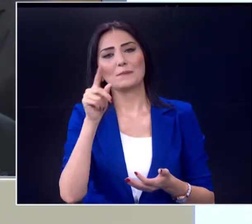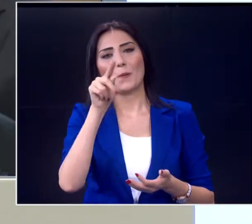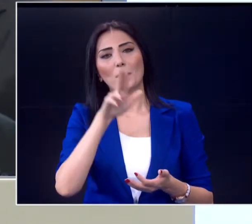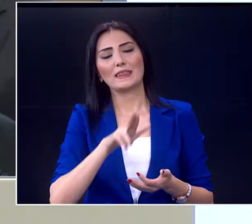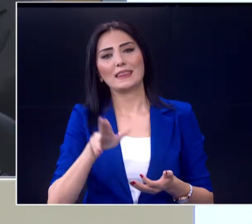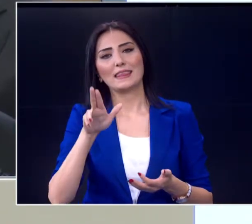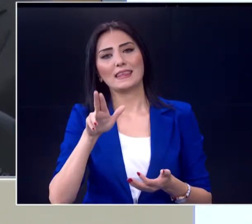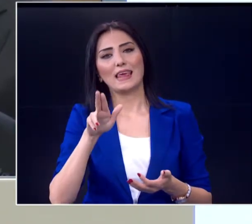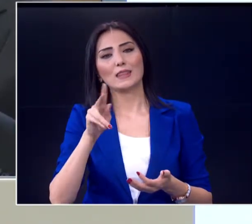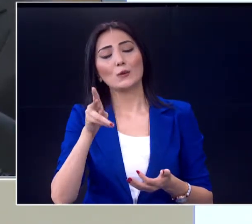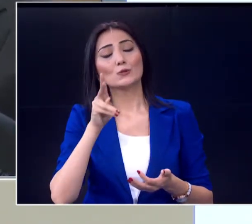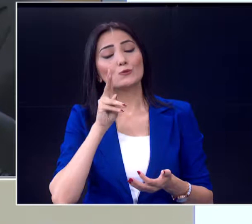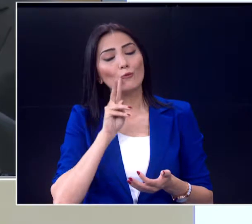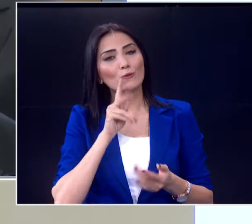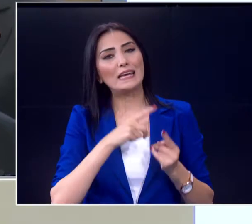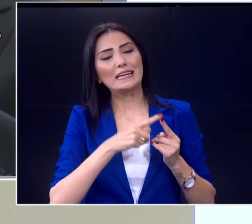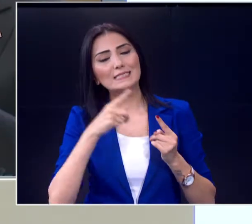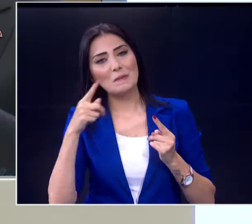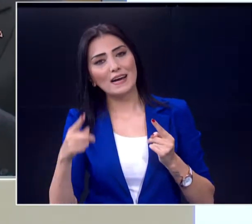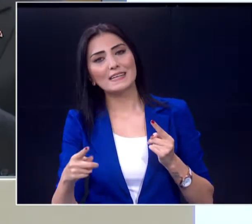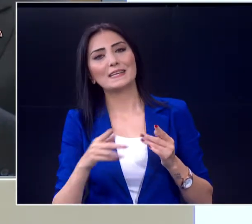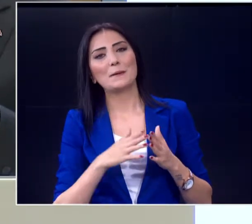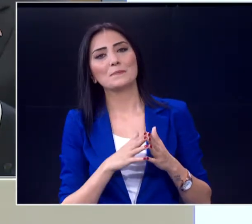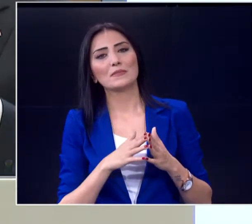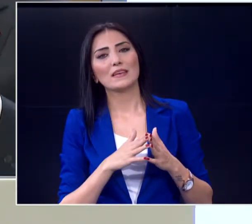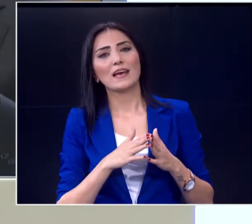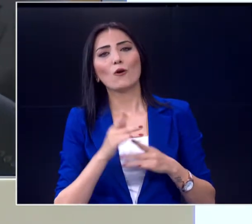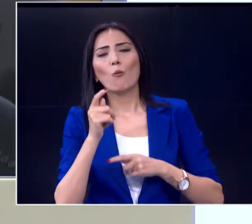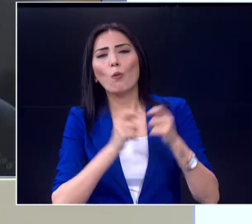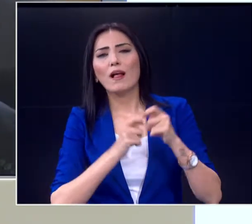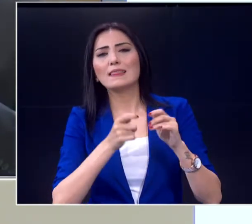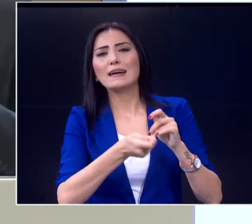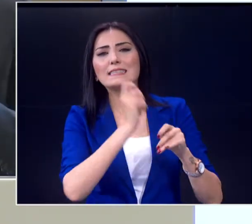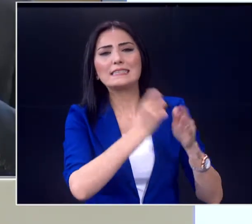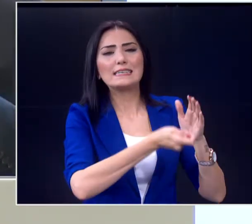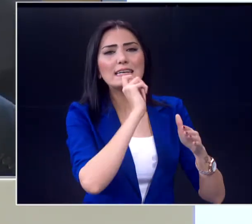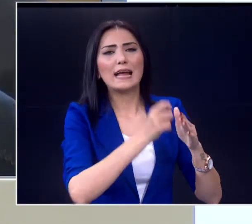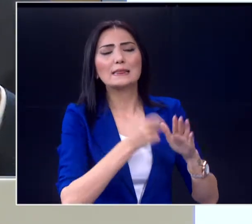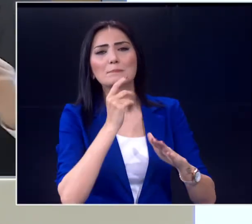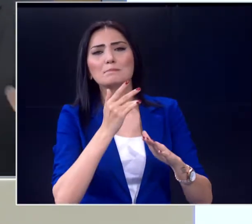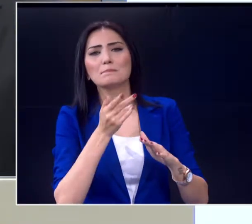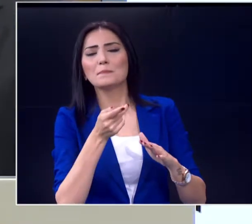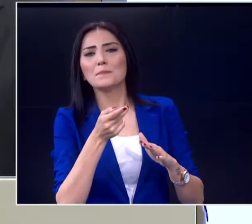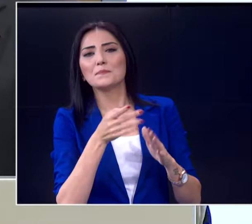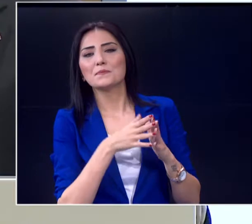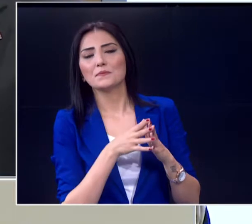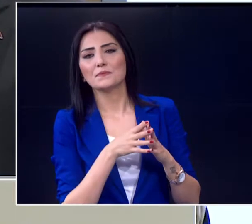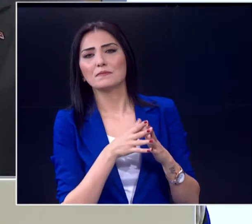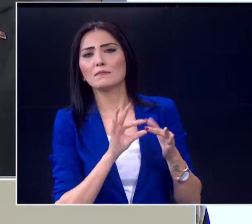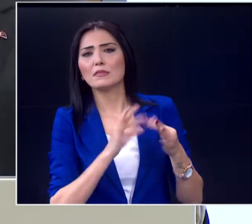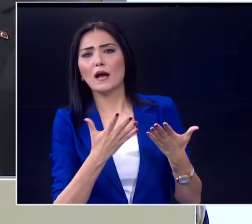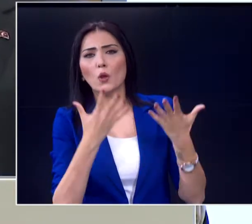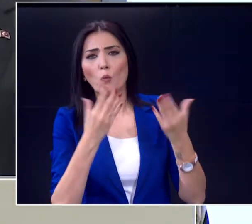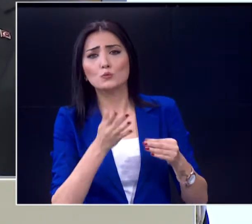2017 sonu itibariyle kullanılan kredi miktarı ne